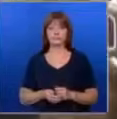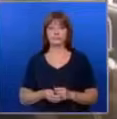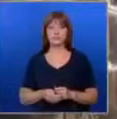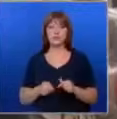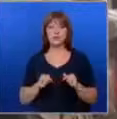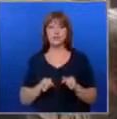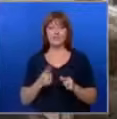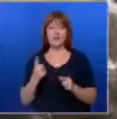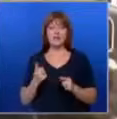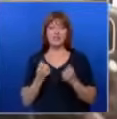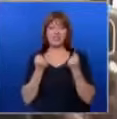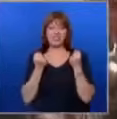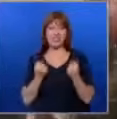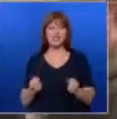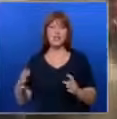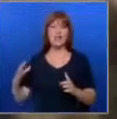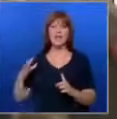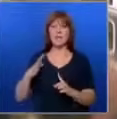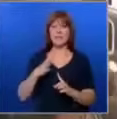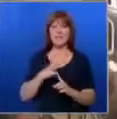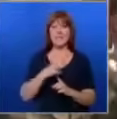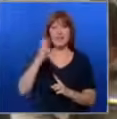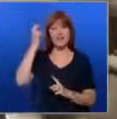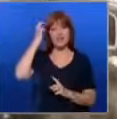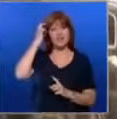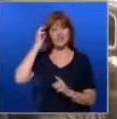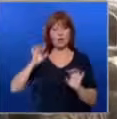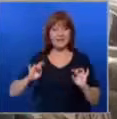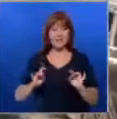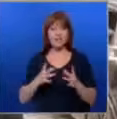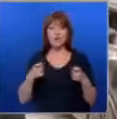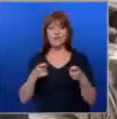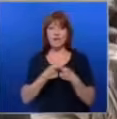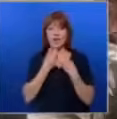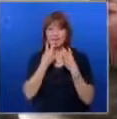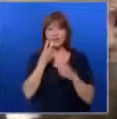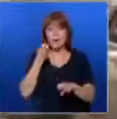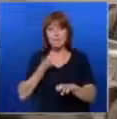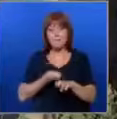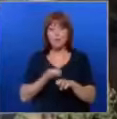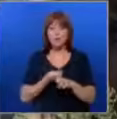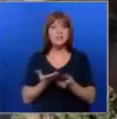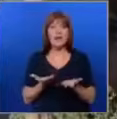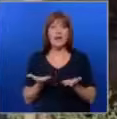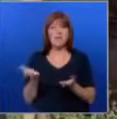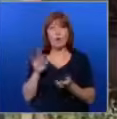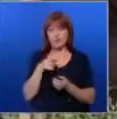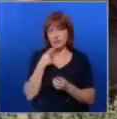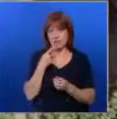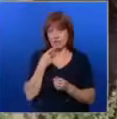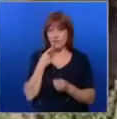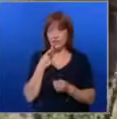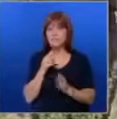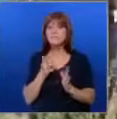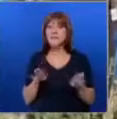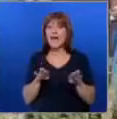Това е едно от най-тежките нападения срещу Киев от началото на войната. Вижте болницата, какво повече да кажа.